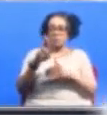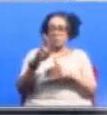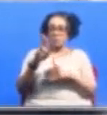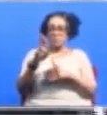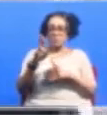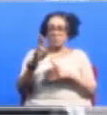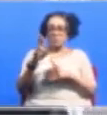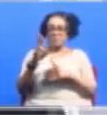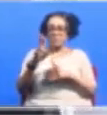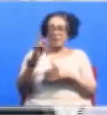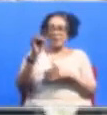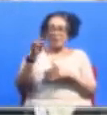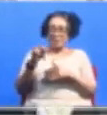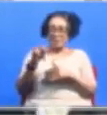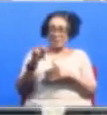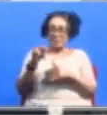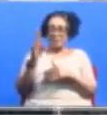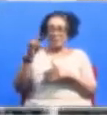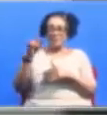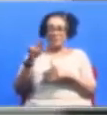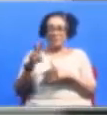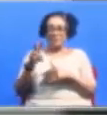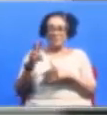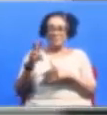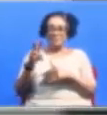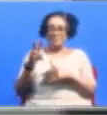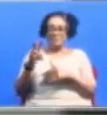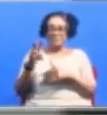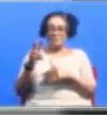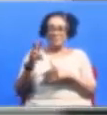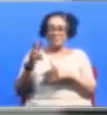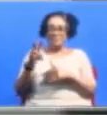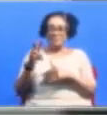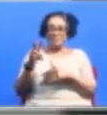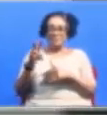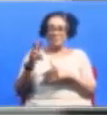Governor Dan Kauna, NTV.